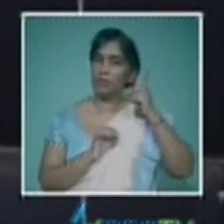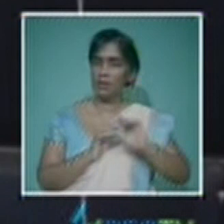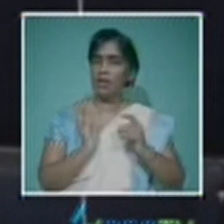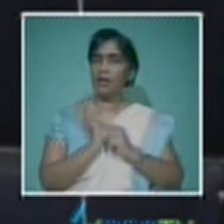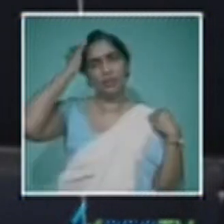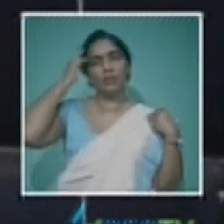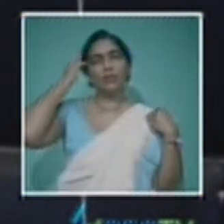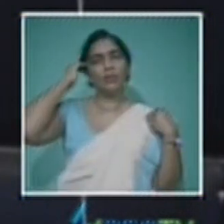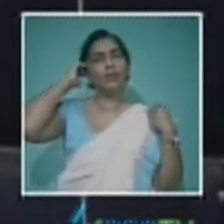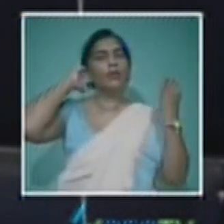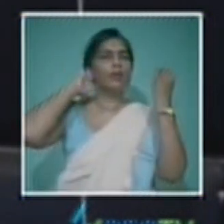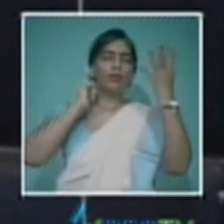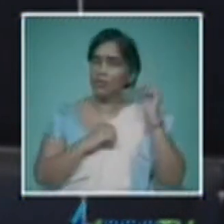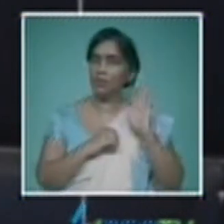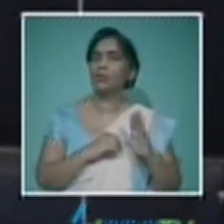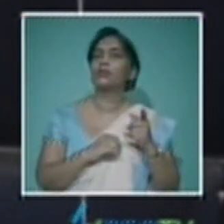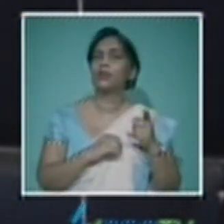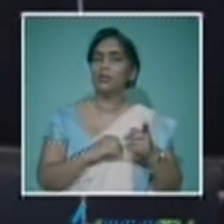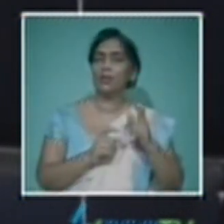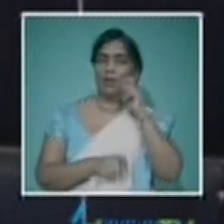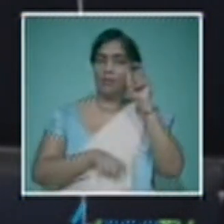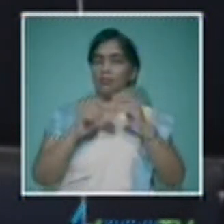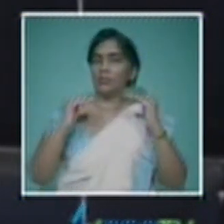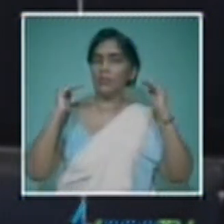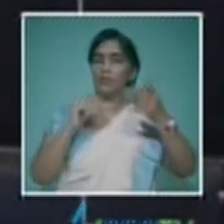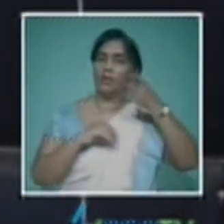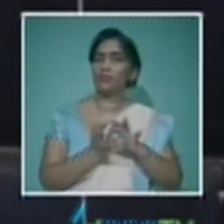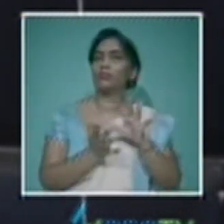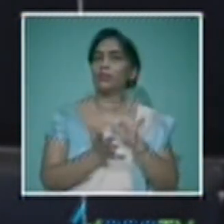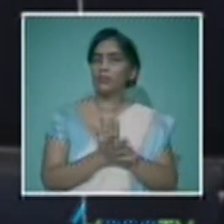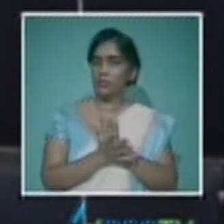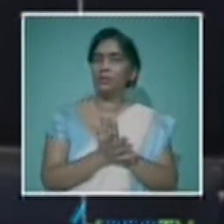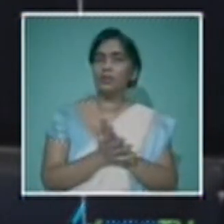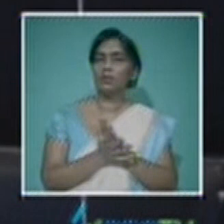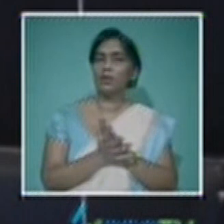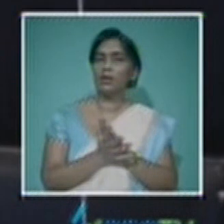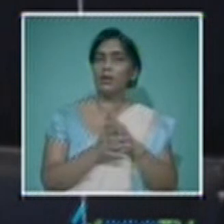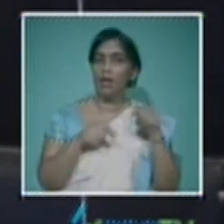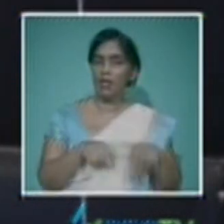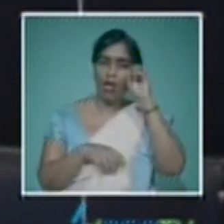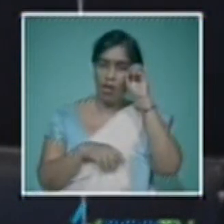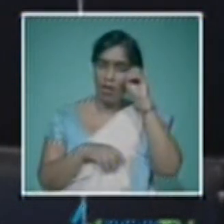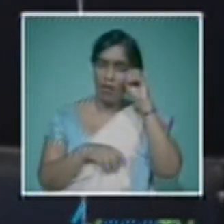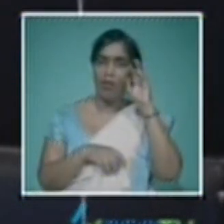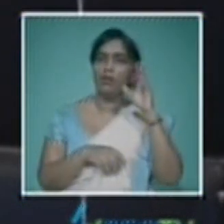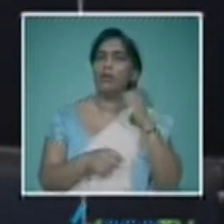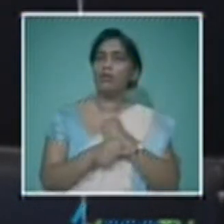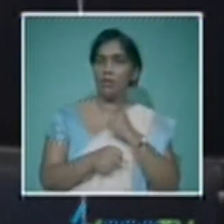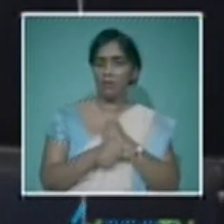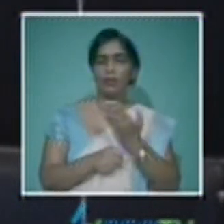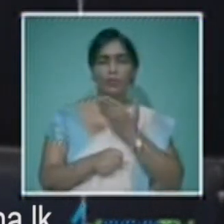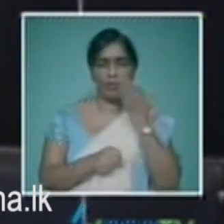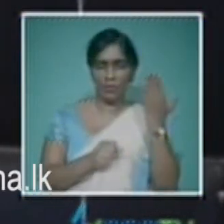ණය පහසුකම් ලබා ගැනීම සඳහා නිලධාරී මට්ටමේ එකඟතාවයකට පැමිණෙන්නට අද උදෑසන රජයට හැකි